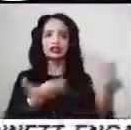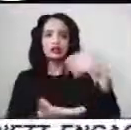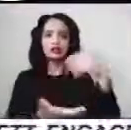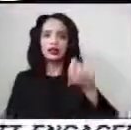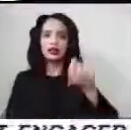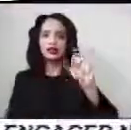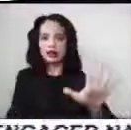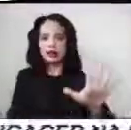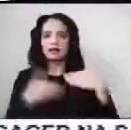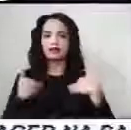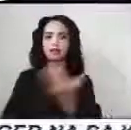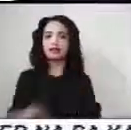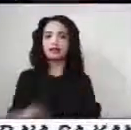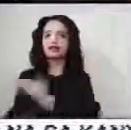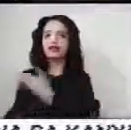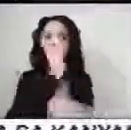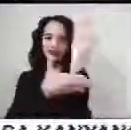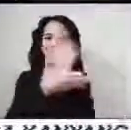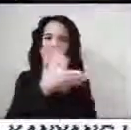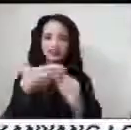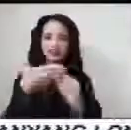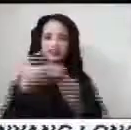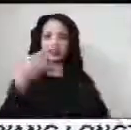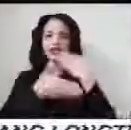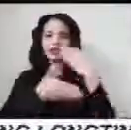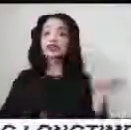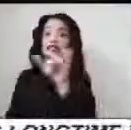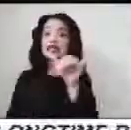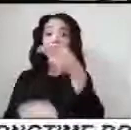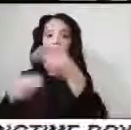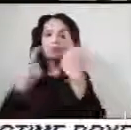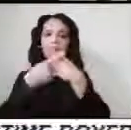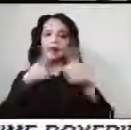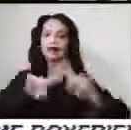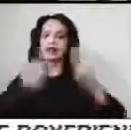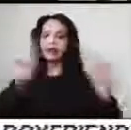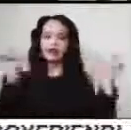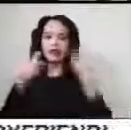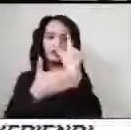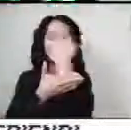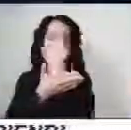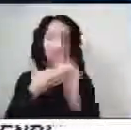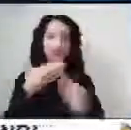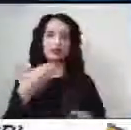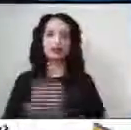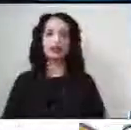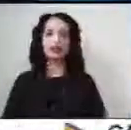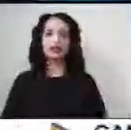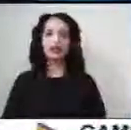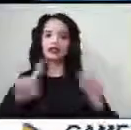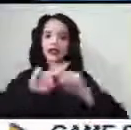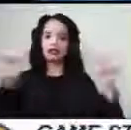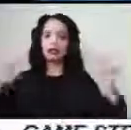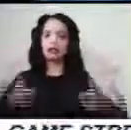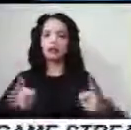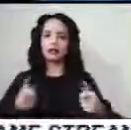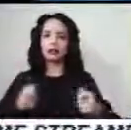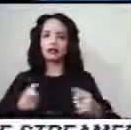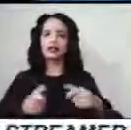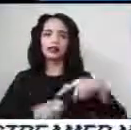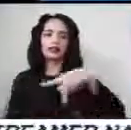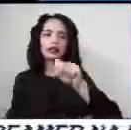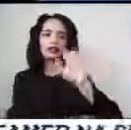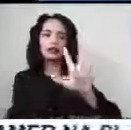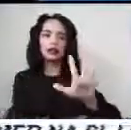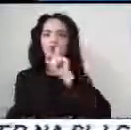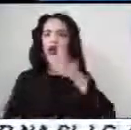Nung nalaman ko yan actually, last year pa, tapos inabangan ko yan pagka-release nung event. Gumawa ko lang video, reaction video